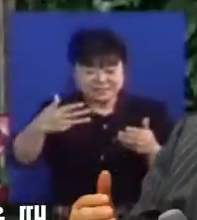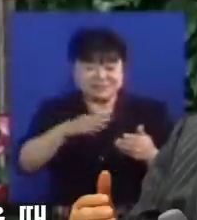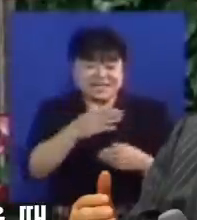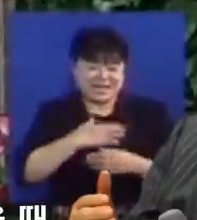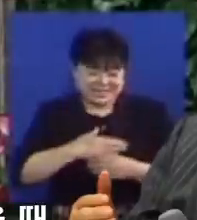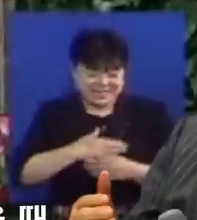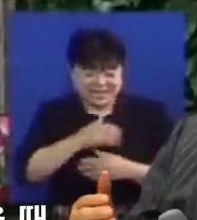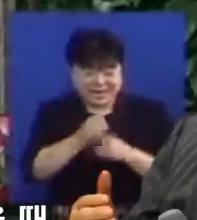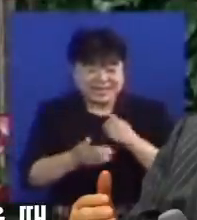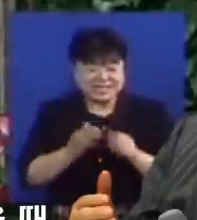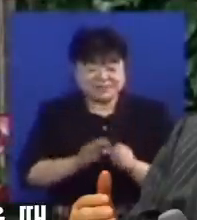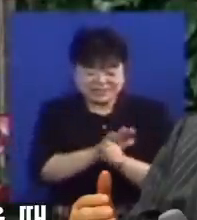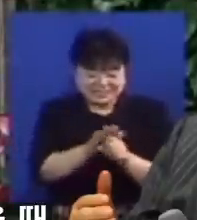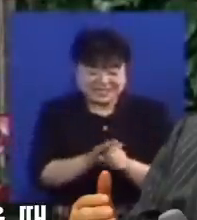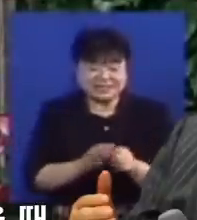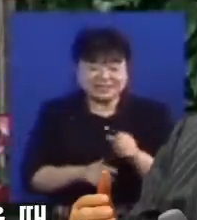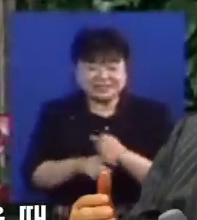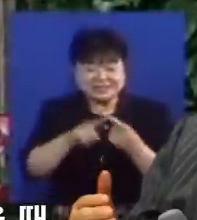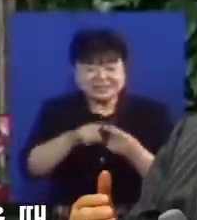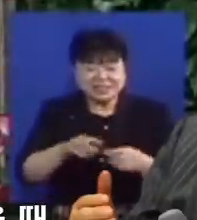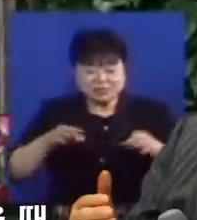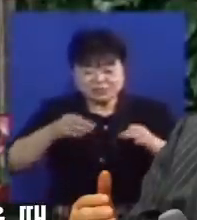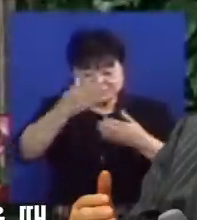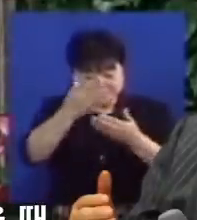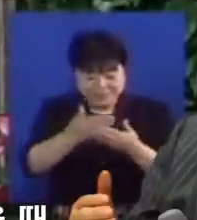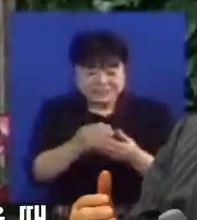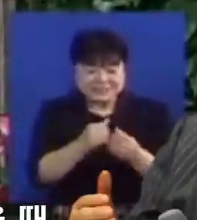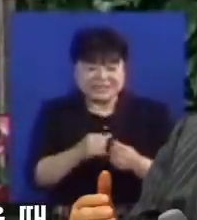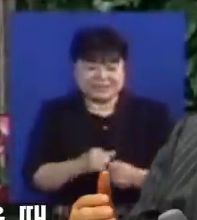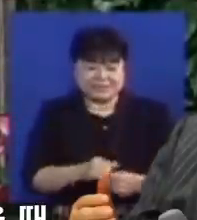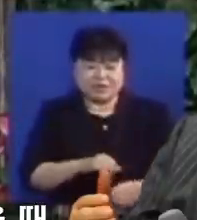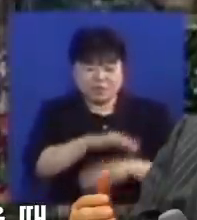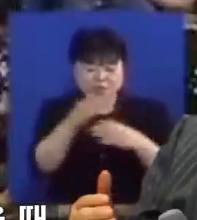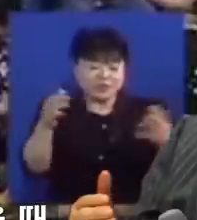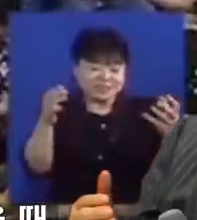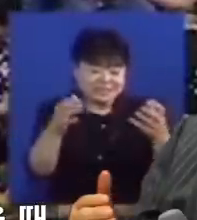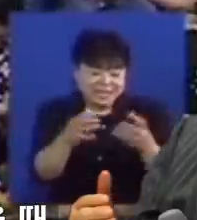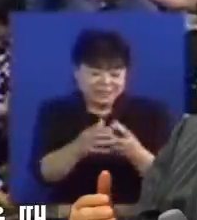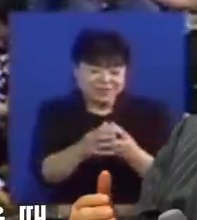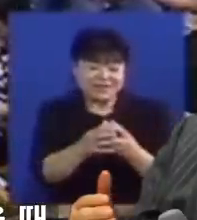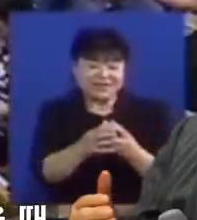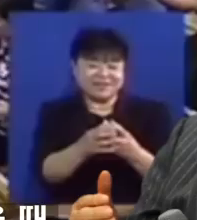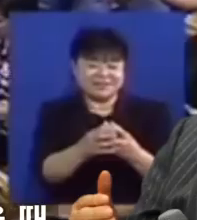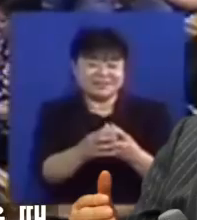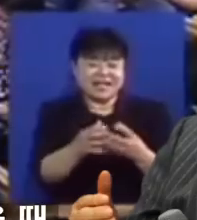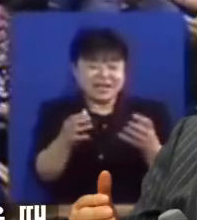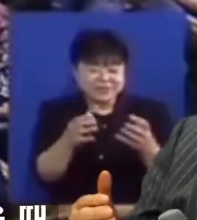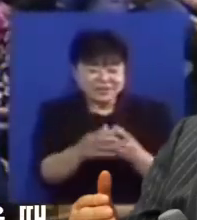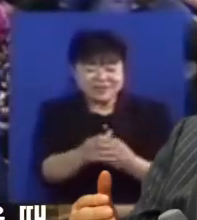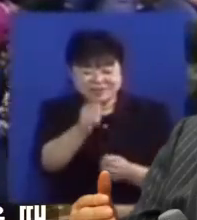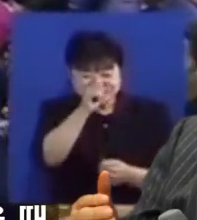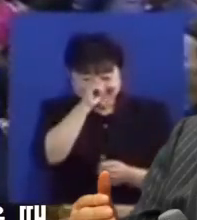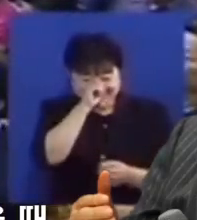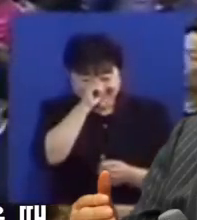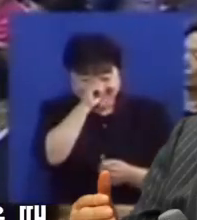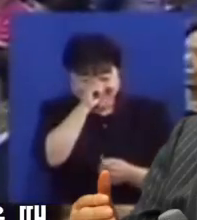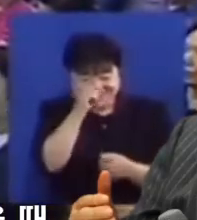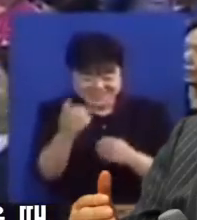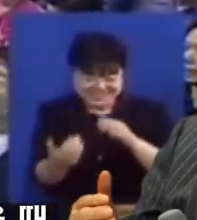알거니와 하나님을 사랑하는 자 곧 그 뜻대로 부르심을 입은 자들에게는 한번 따라 말씀하세요. 모든 것이 협력하여